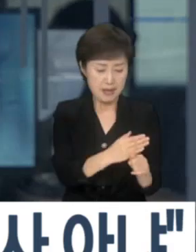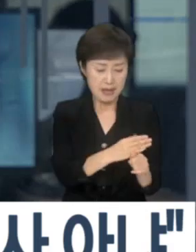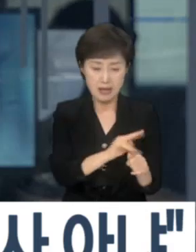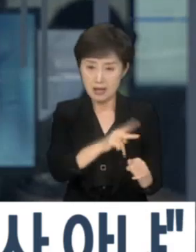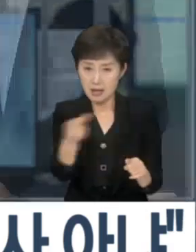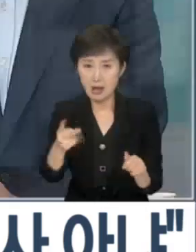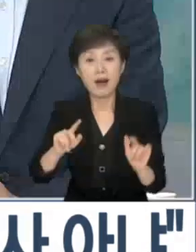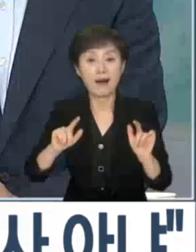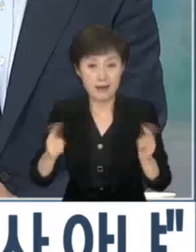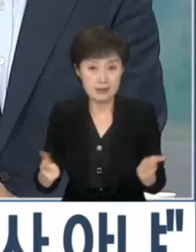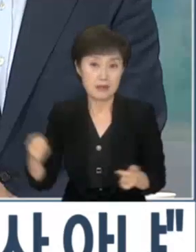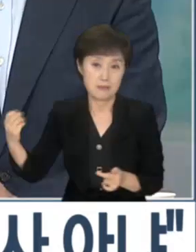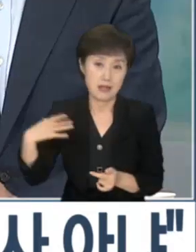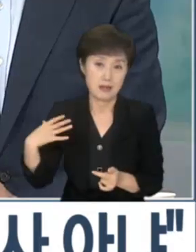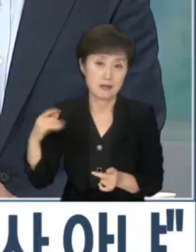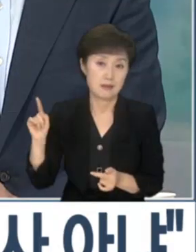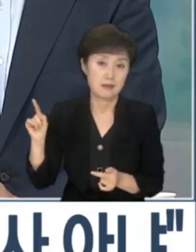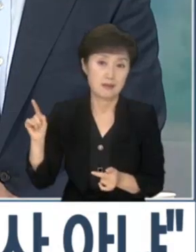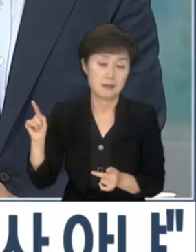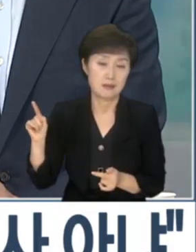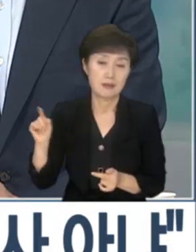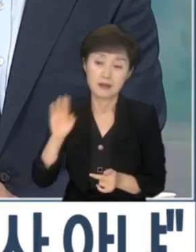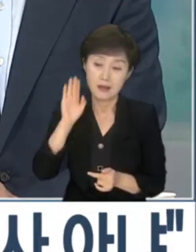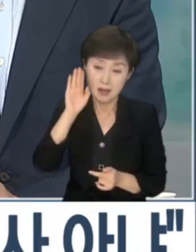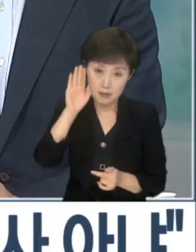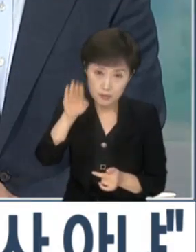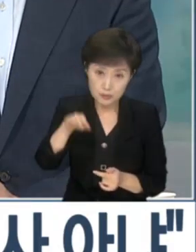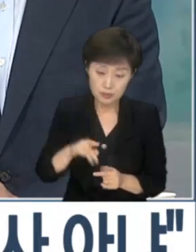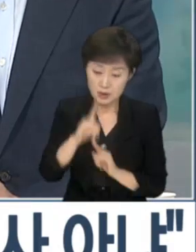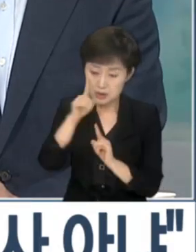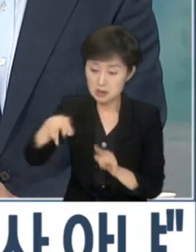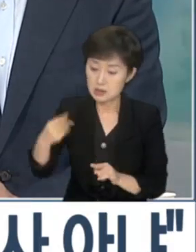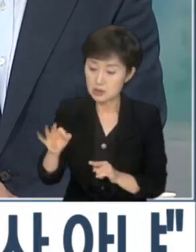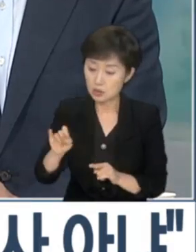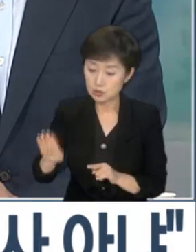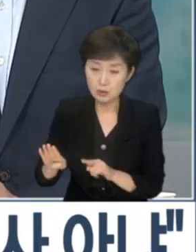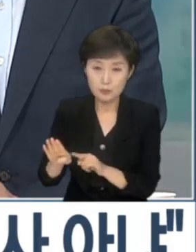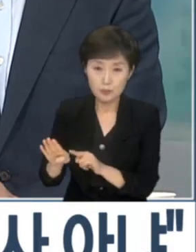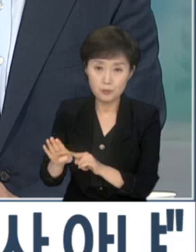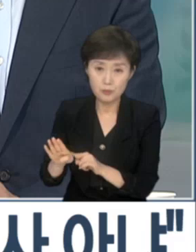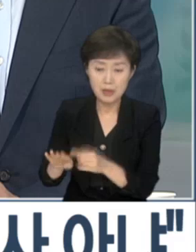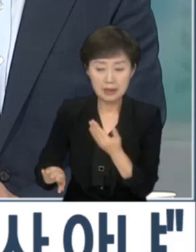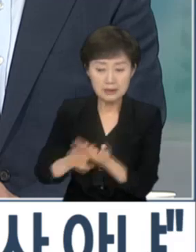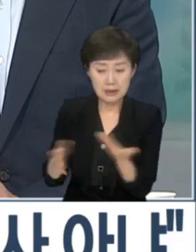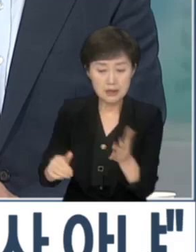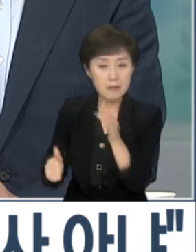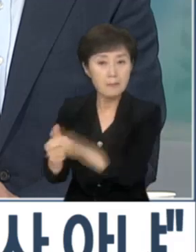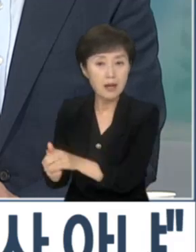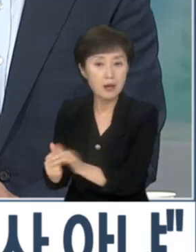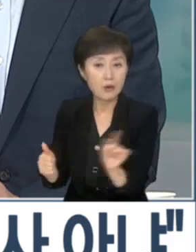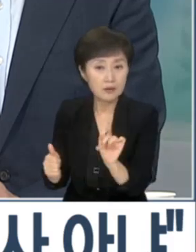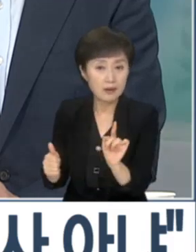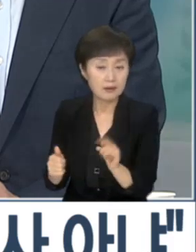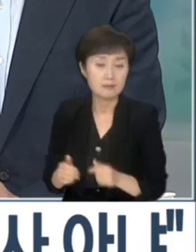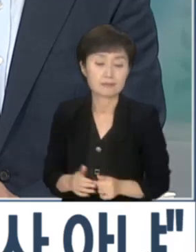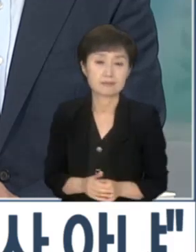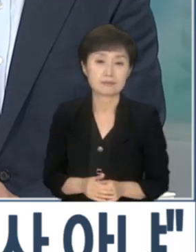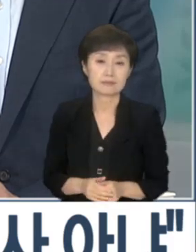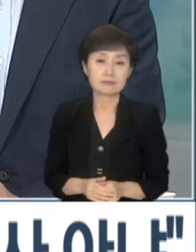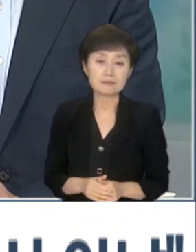이런 입장을 밝혔고 또 그렇기 때문에 앞으로 뭐 대사나 특사로 판결 가능성이 있는게 아니냐 이런 이야기가 나오거든요 일단